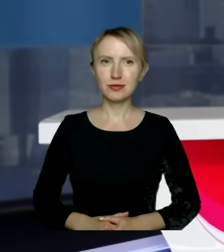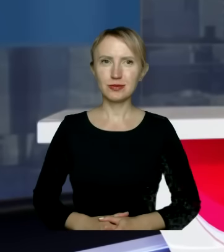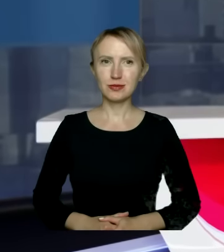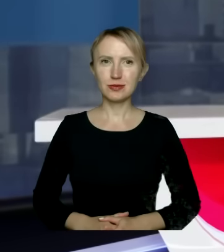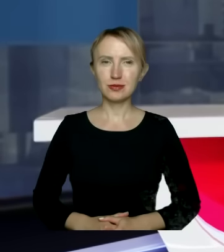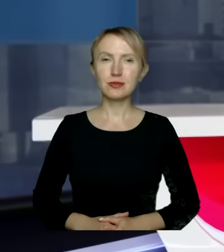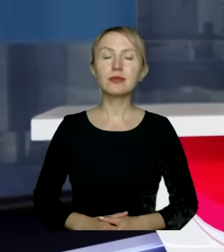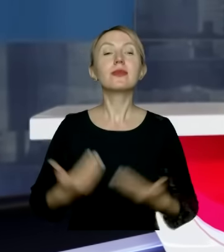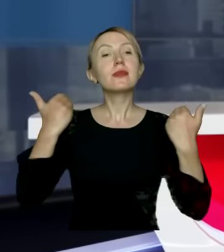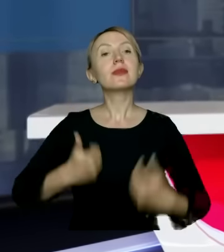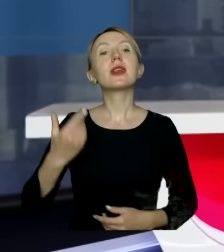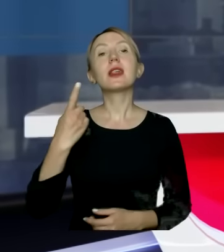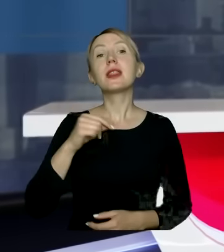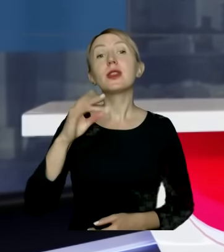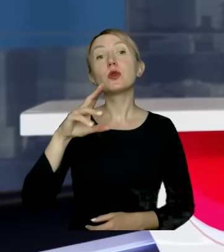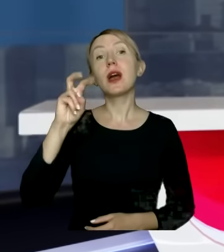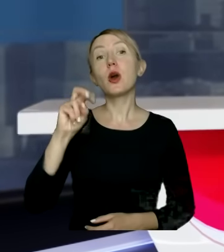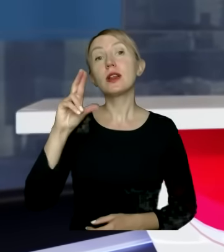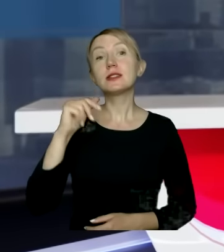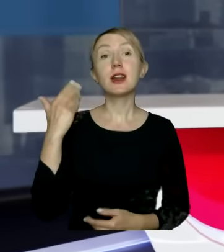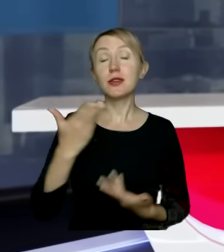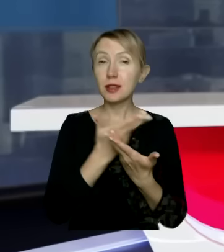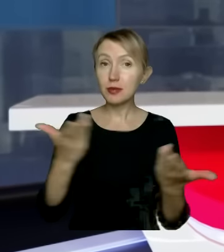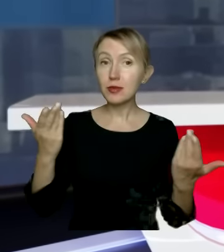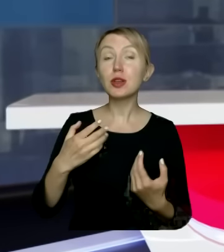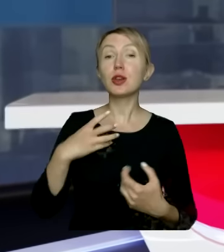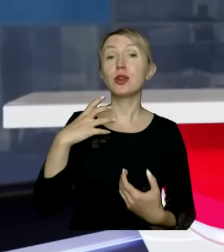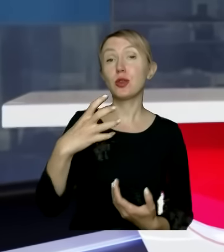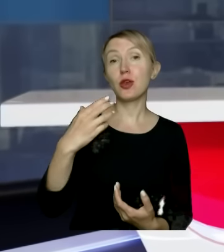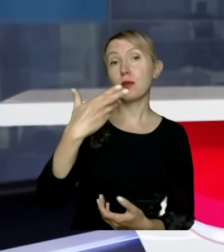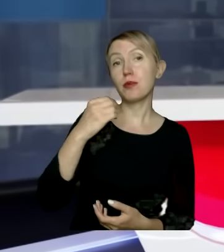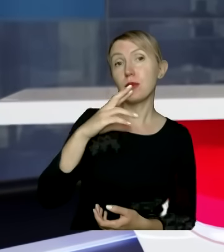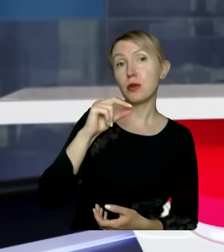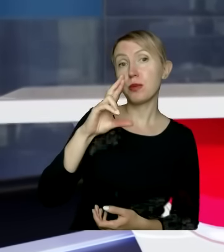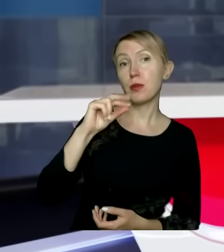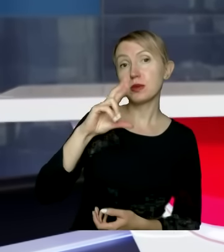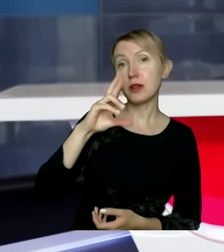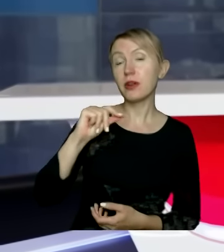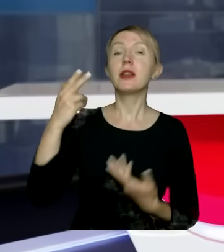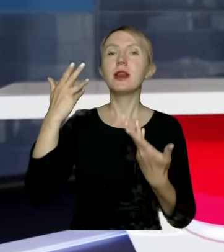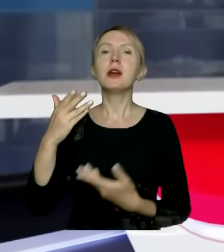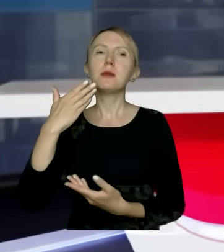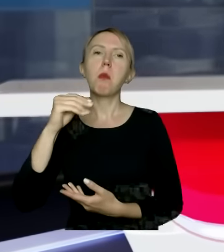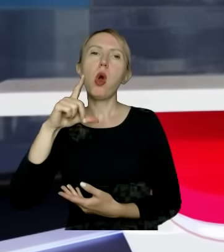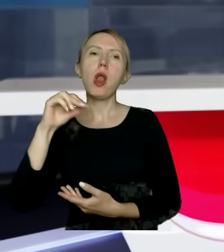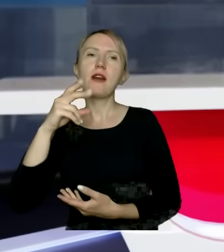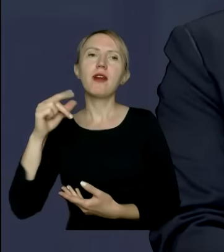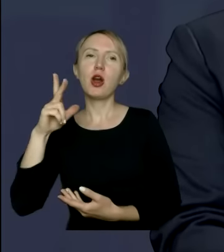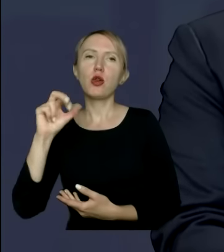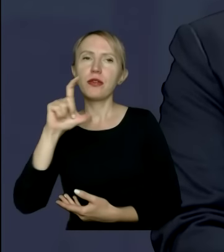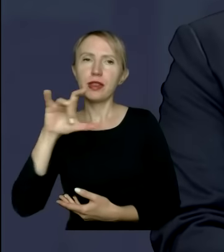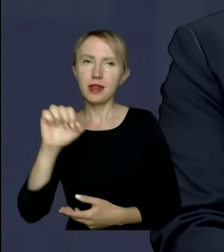Danuta cholecka Witam państwa i moich gości Michał Moskal Prawo i Sprawiedliwość Krzysztof mulawa Konfederacja